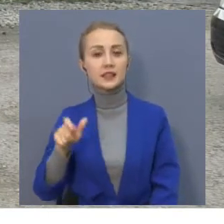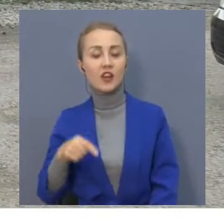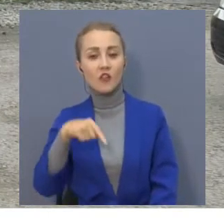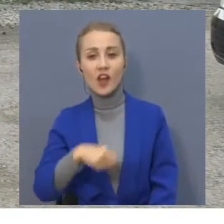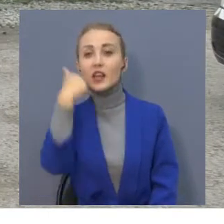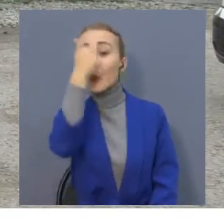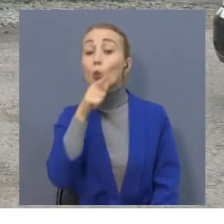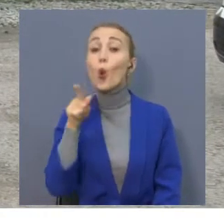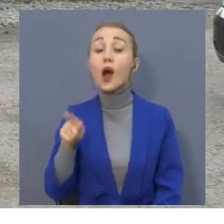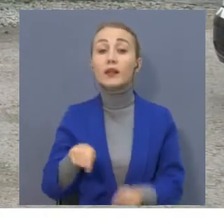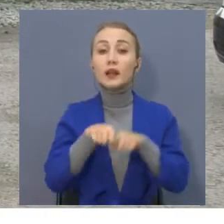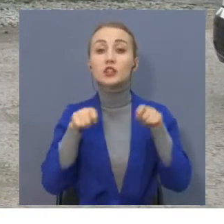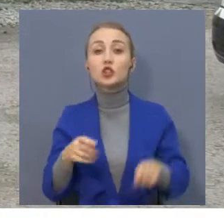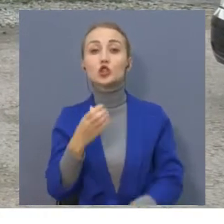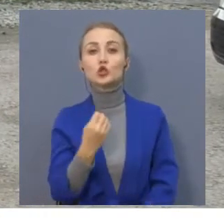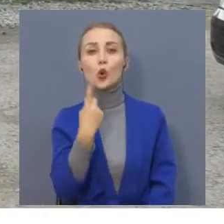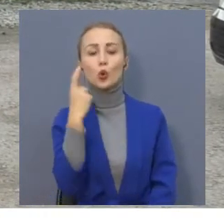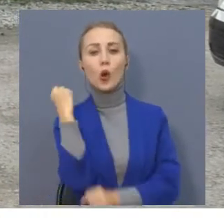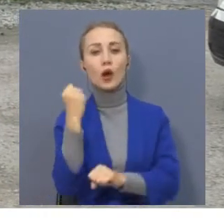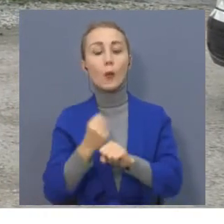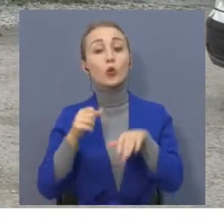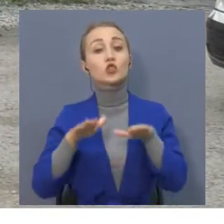жұмыс орны ашады ол кісі, кәсібі жүріп жатыр.